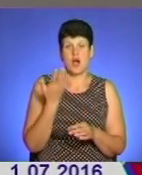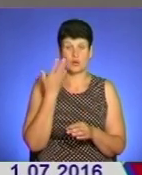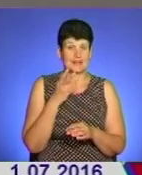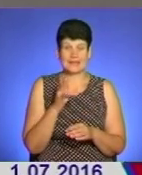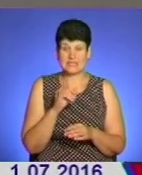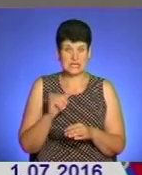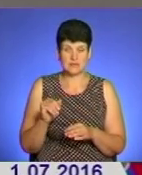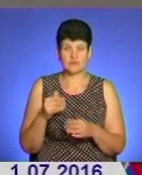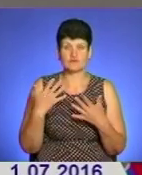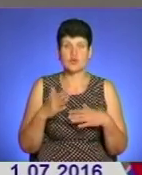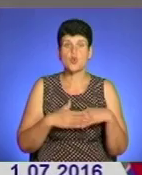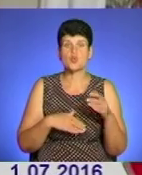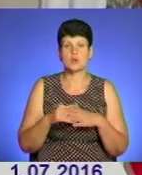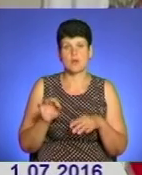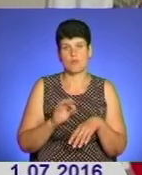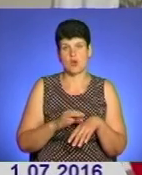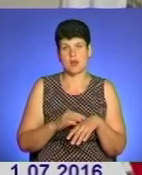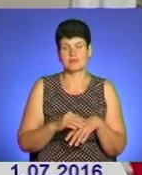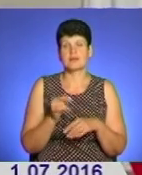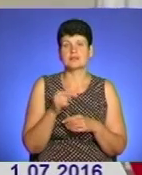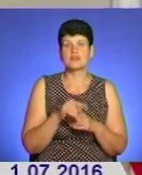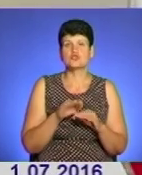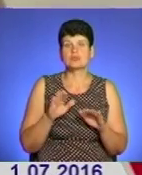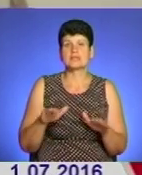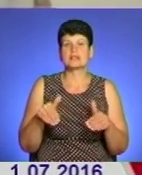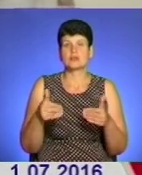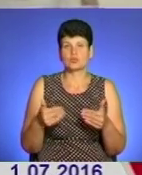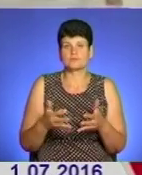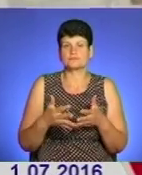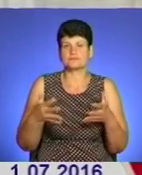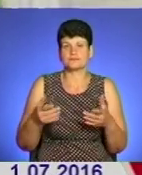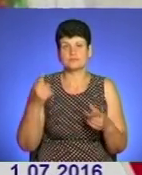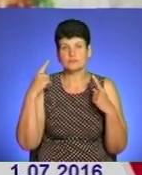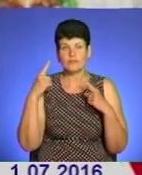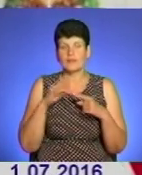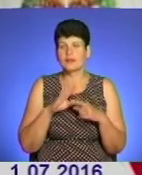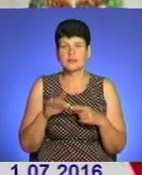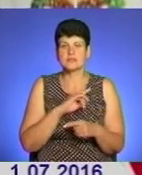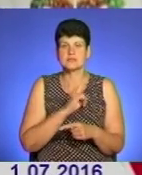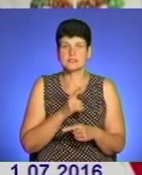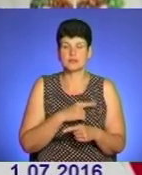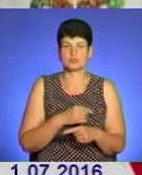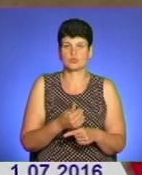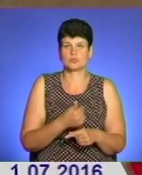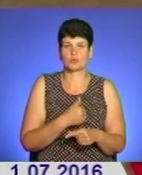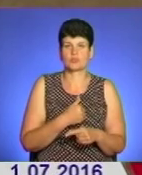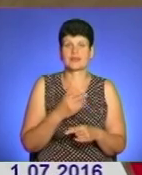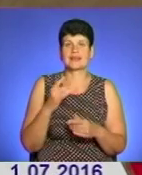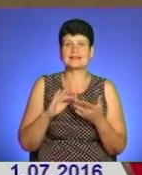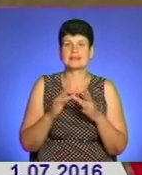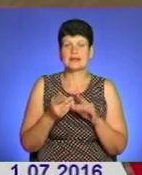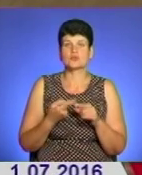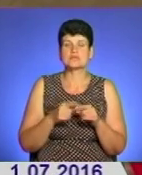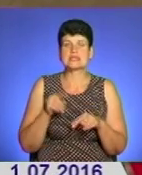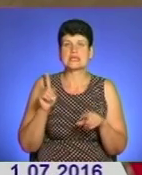вже ж руки болять. Те, що діти надають перевагу творчості, а не надмірному захопленню інтернетом, нині